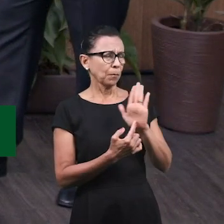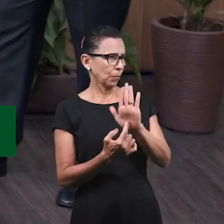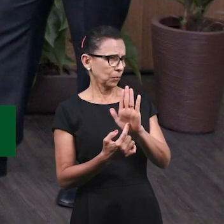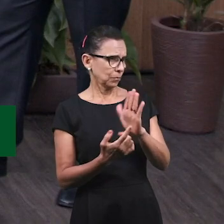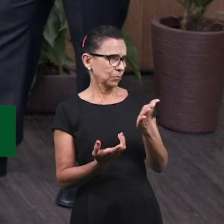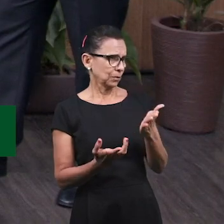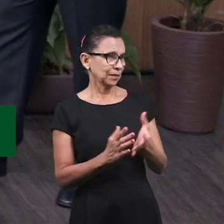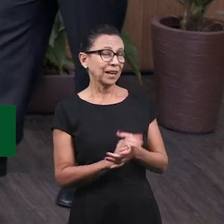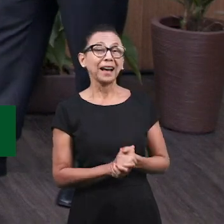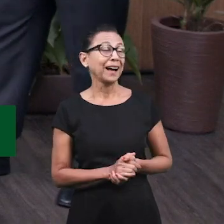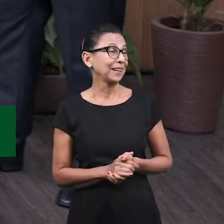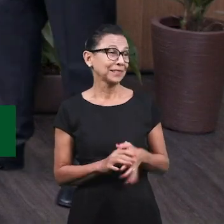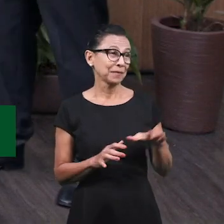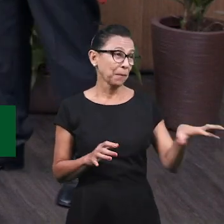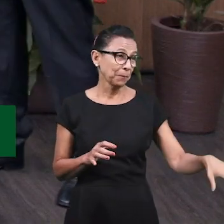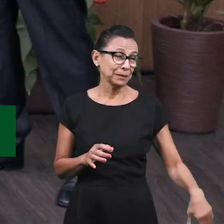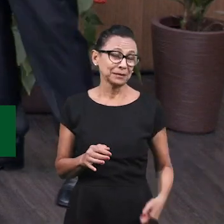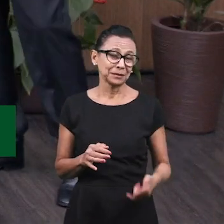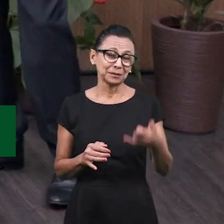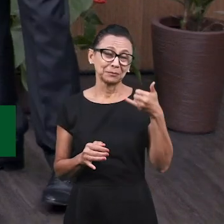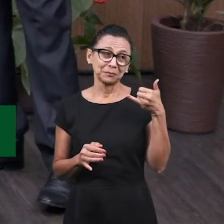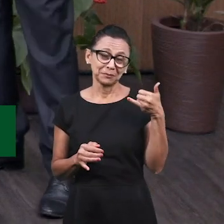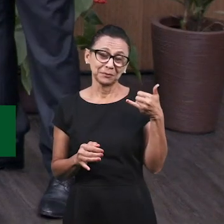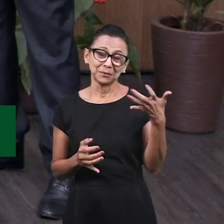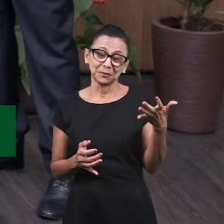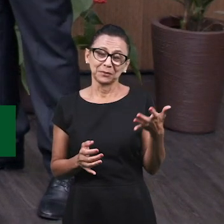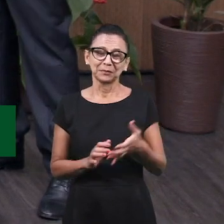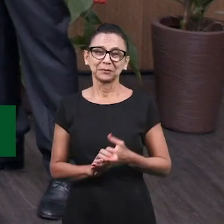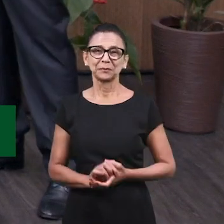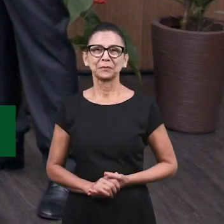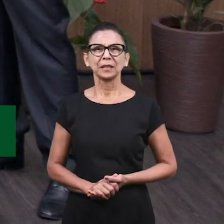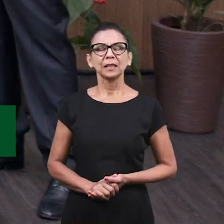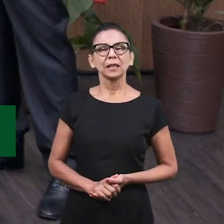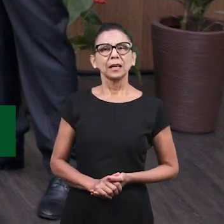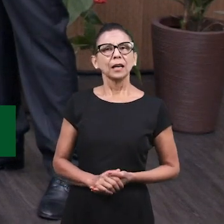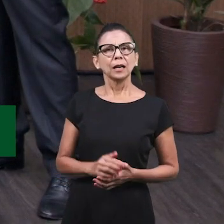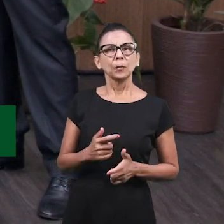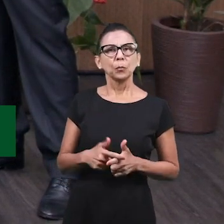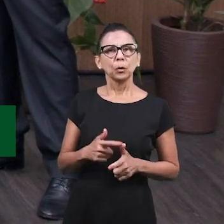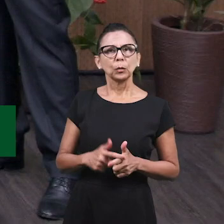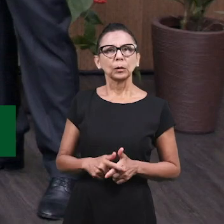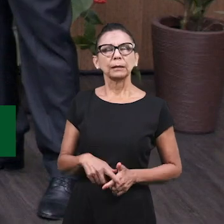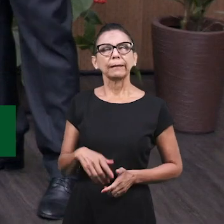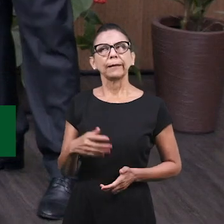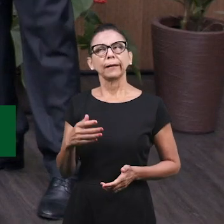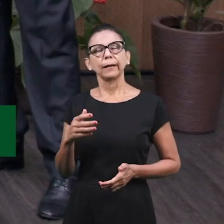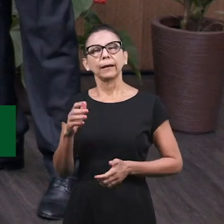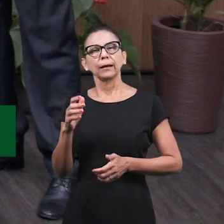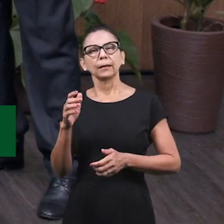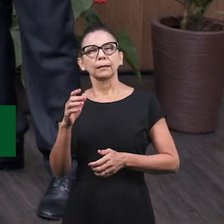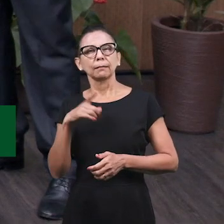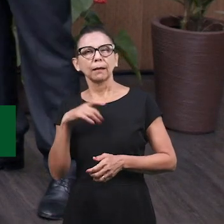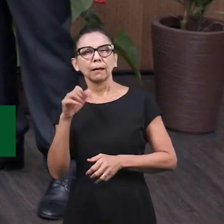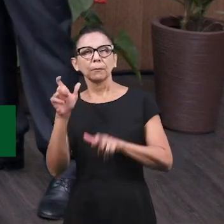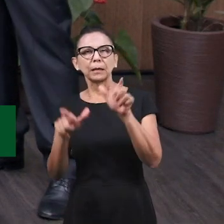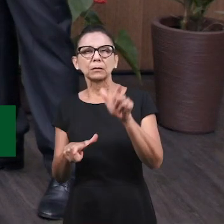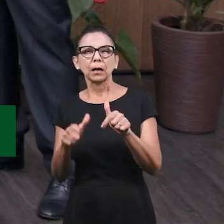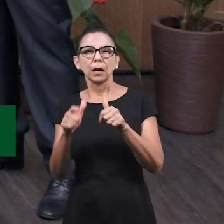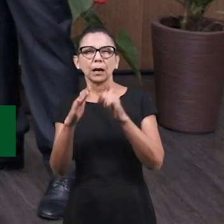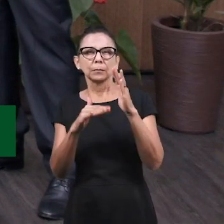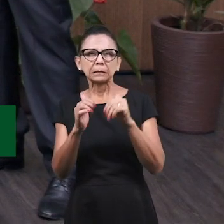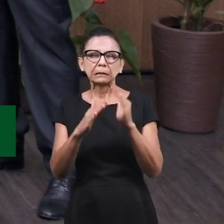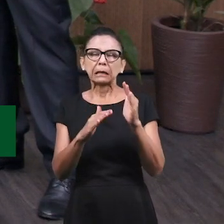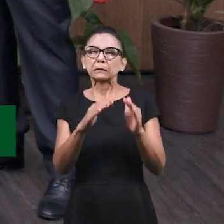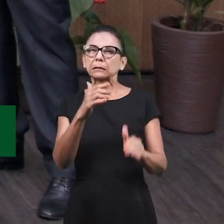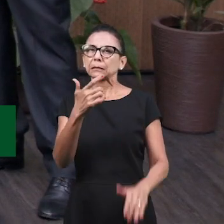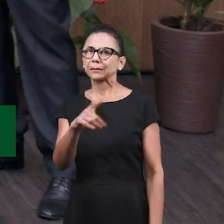вашего телефона, QR-кода. Я хотела даже показать вам на своем телефоне, как это очень просто делается. Есть люди, которые